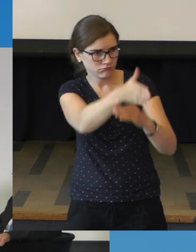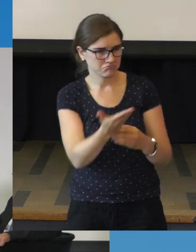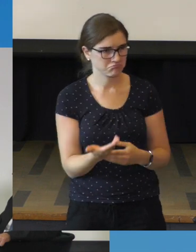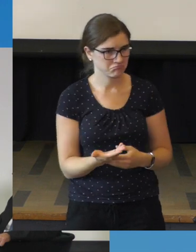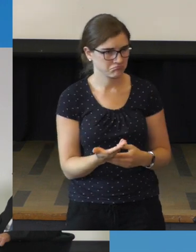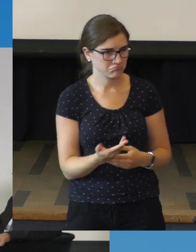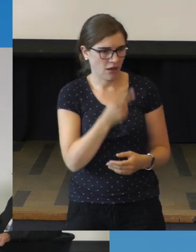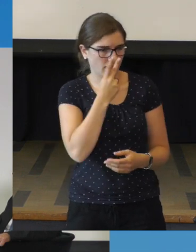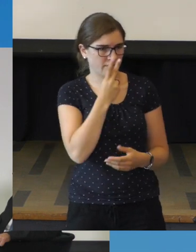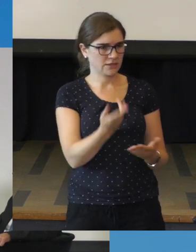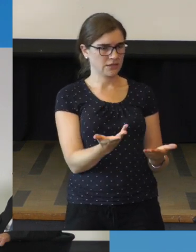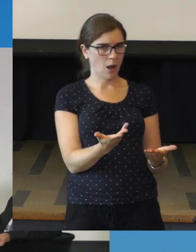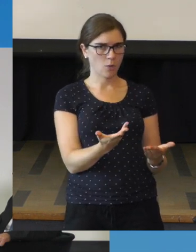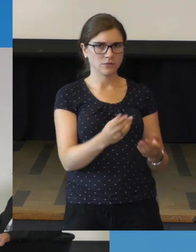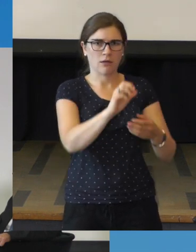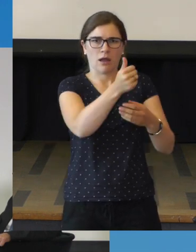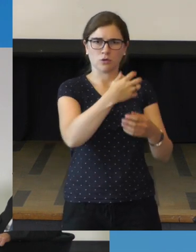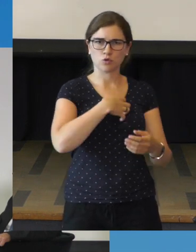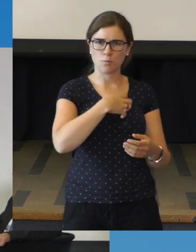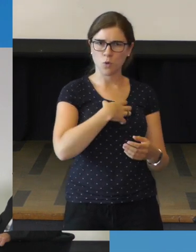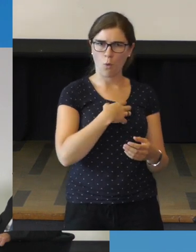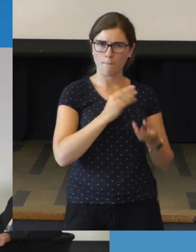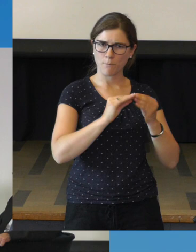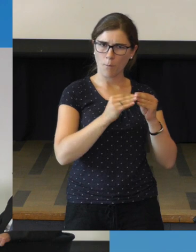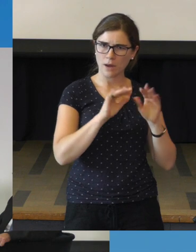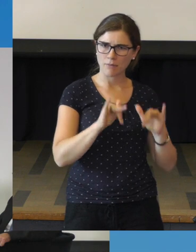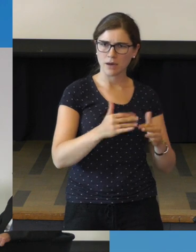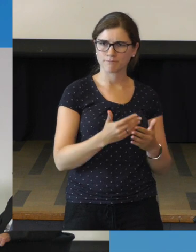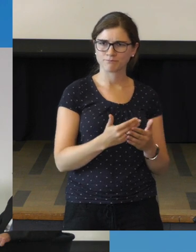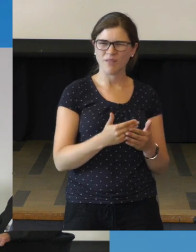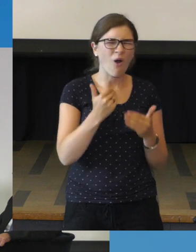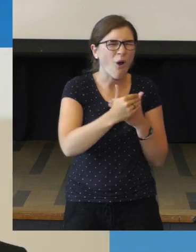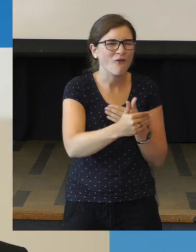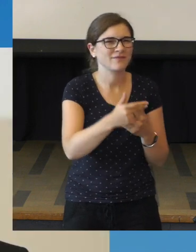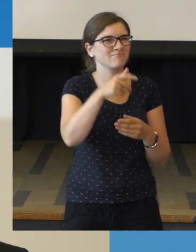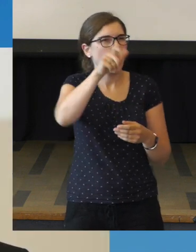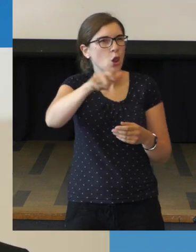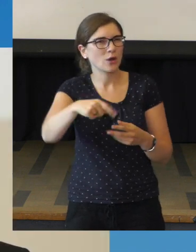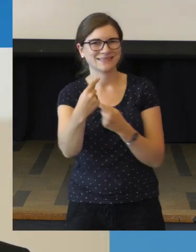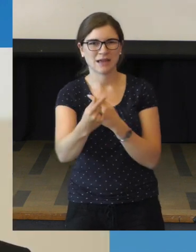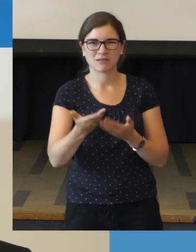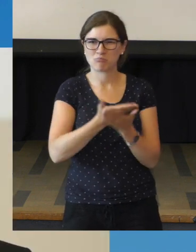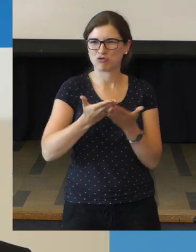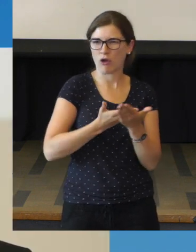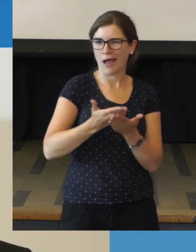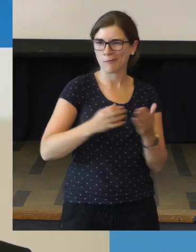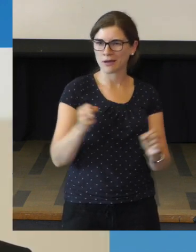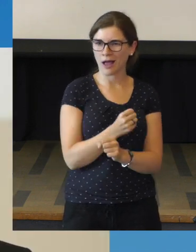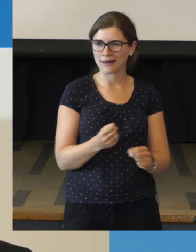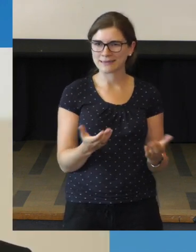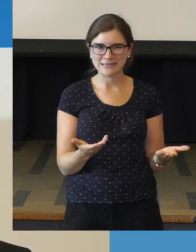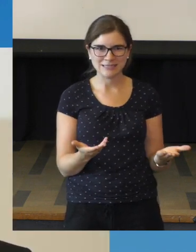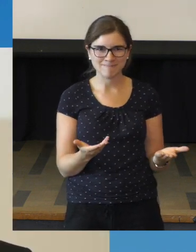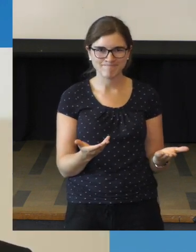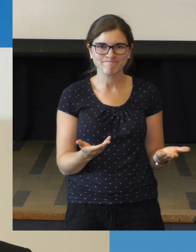Was sind die ersten Beschwerden? Die Leute können sich ja oft ganz schlecht ausdrücken aus der Sicht des Mediziners in